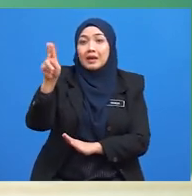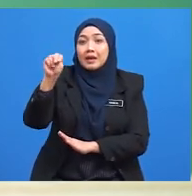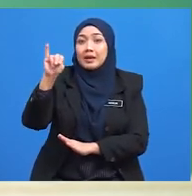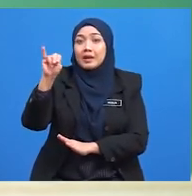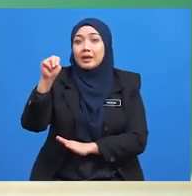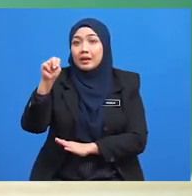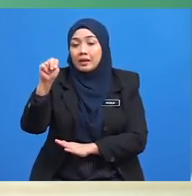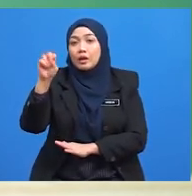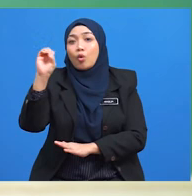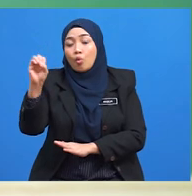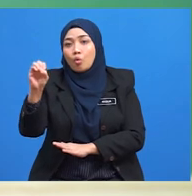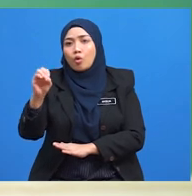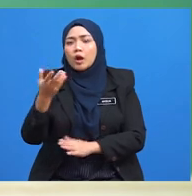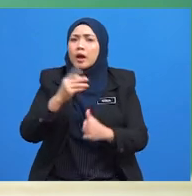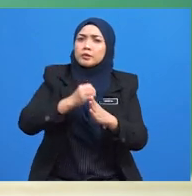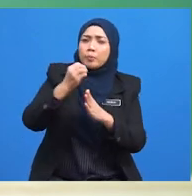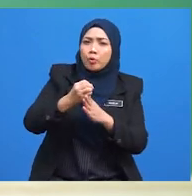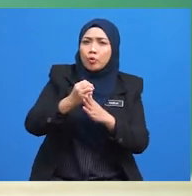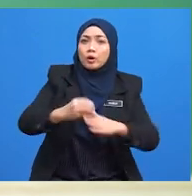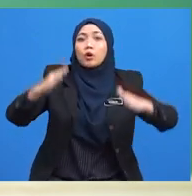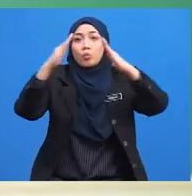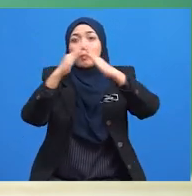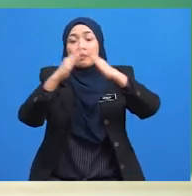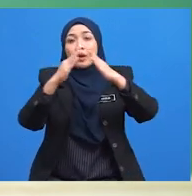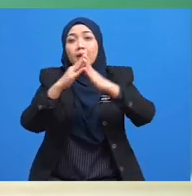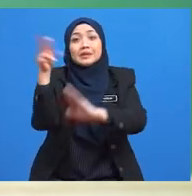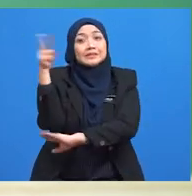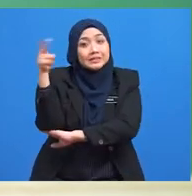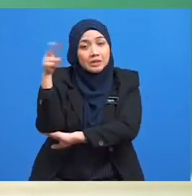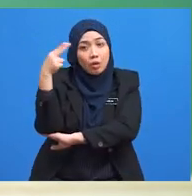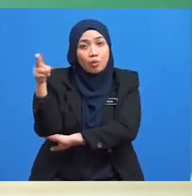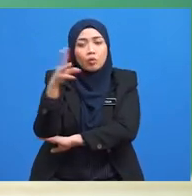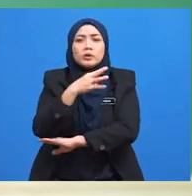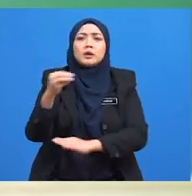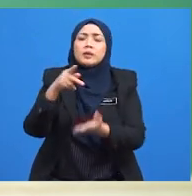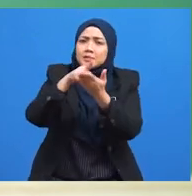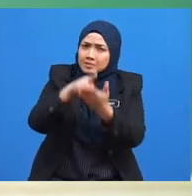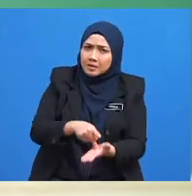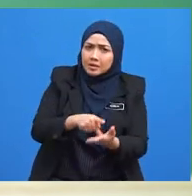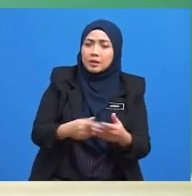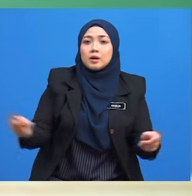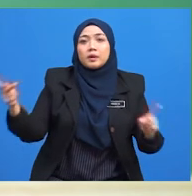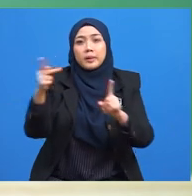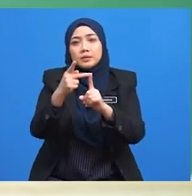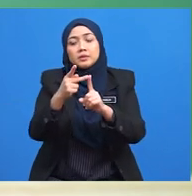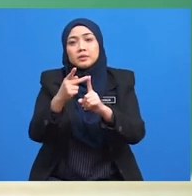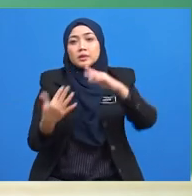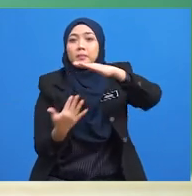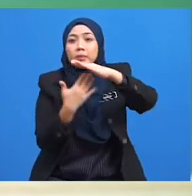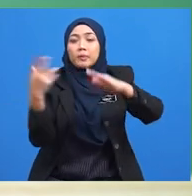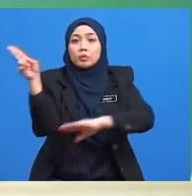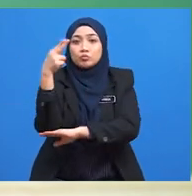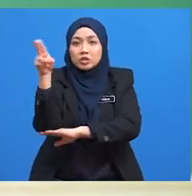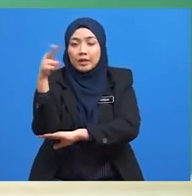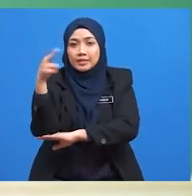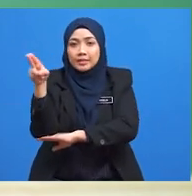rumah hijau akan meningkatkan suhu persekitaran dan memberi impak kepada kejadian kebakaran hutan secara